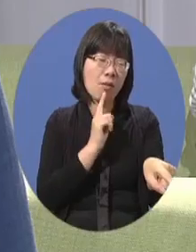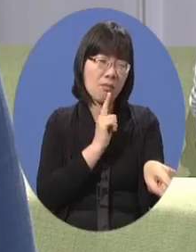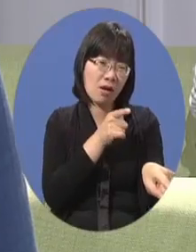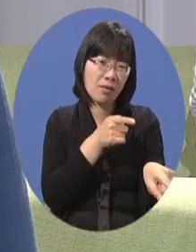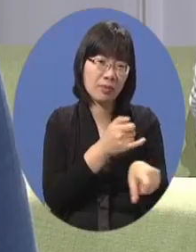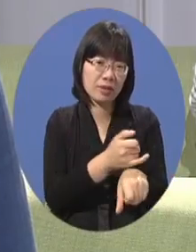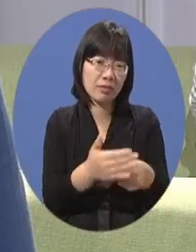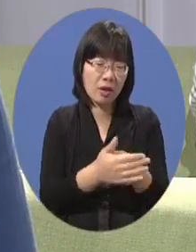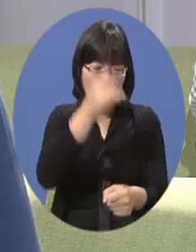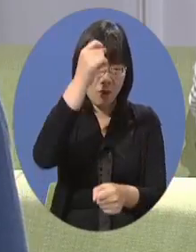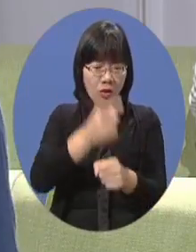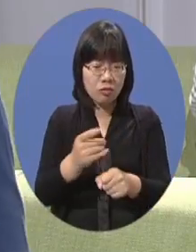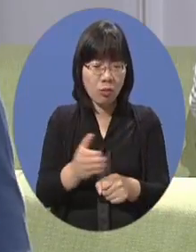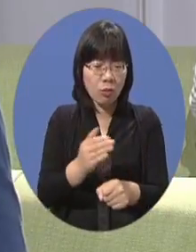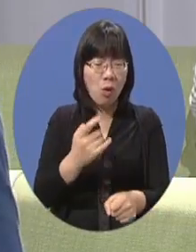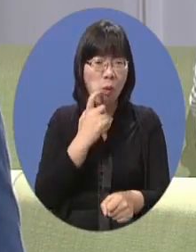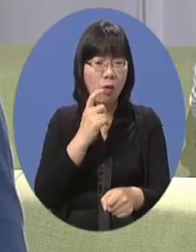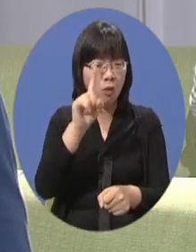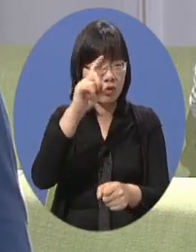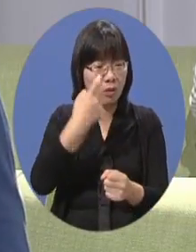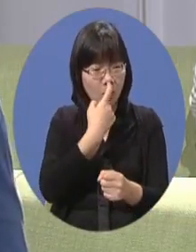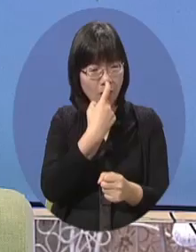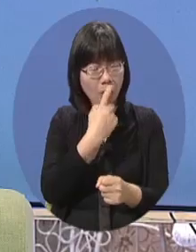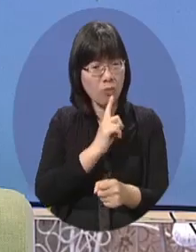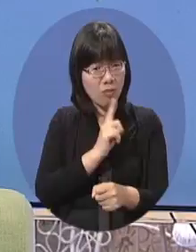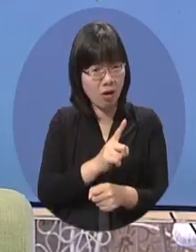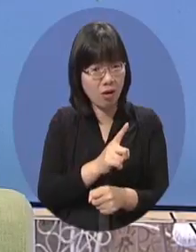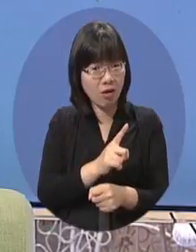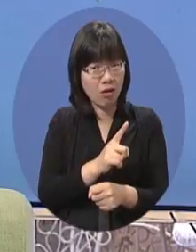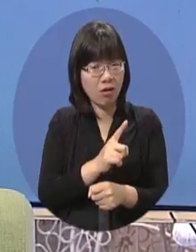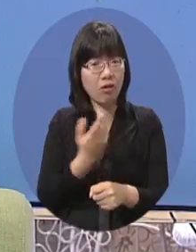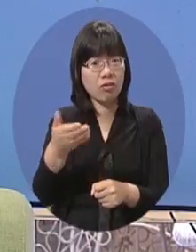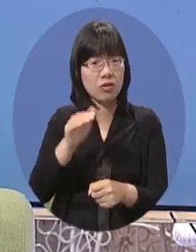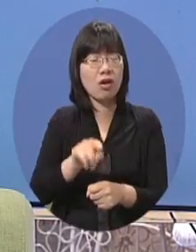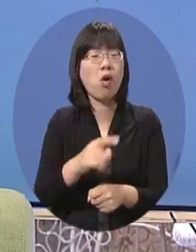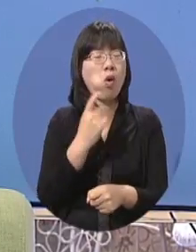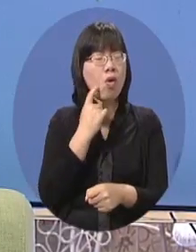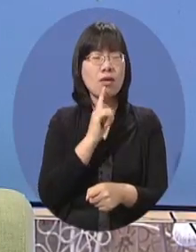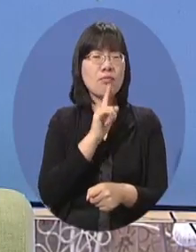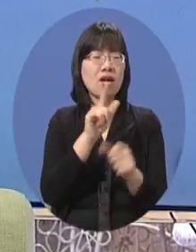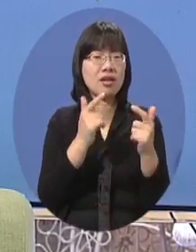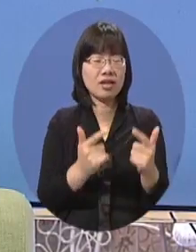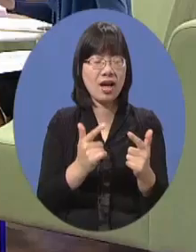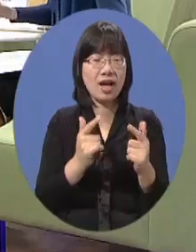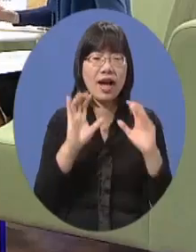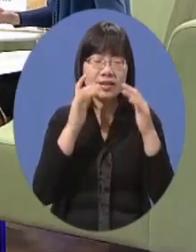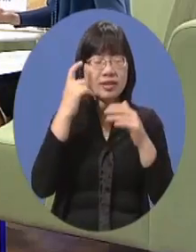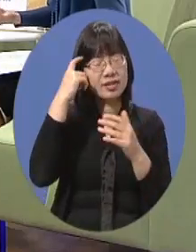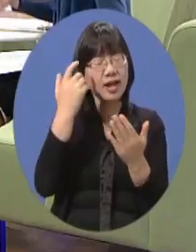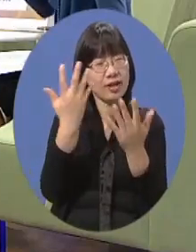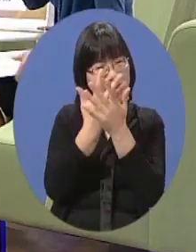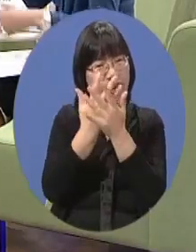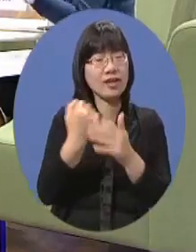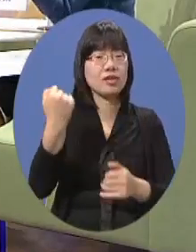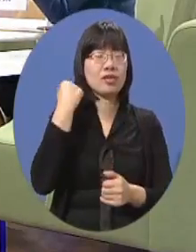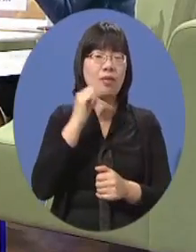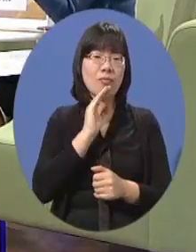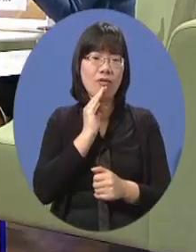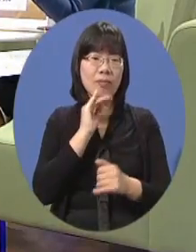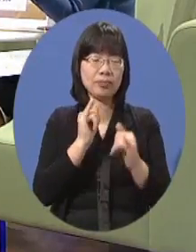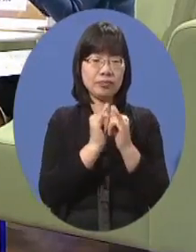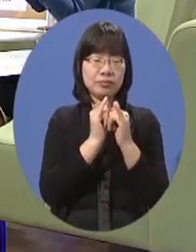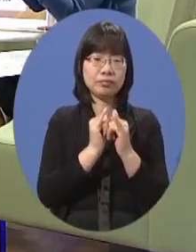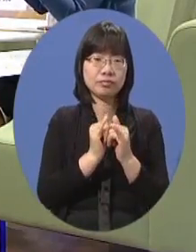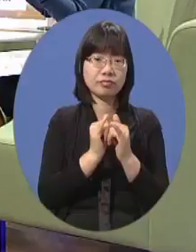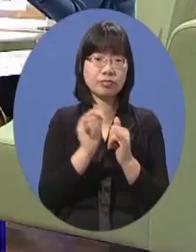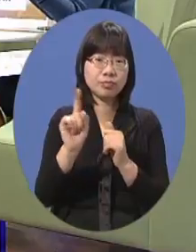이거 벌써부터 거짓말을 어디서 배웠는지 모르겠다고. 거짓말 굉장히 싫어하는데요. 그런데요, 그게 거짓말이 아니고요. 아이들의 상상력입니다. 예. 아이가